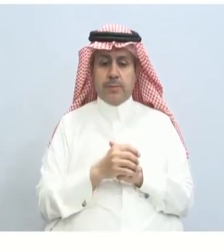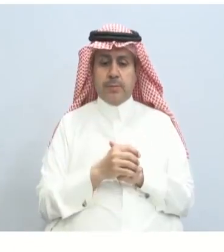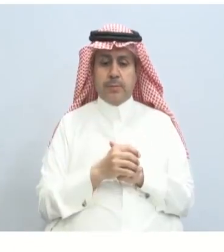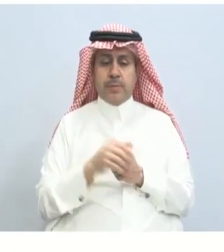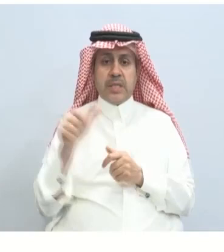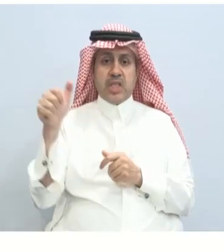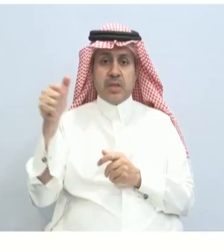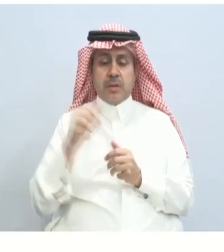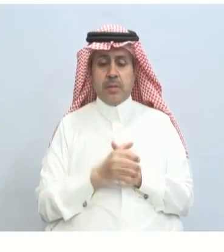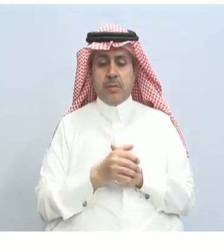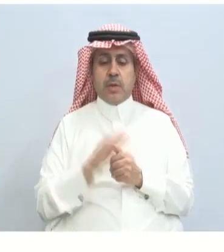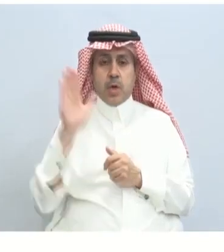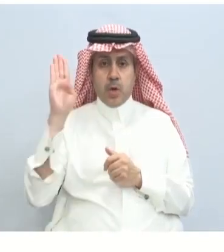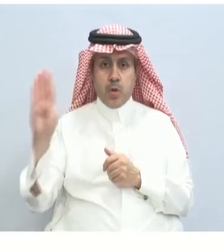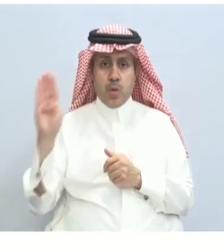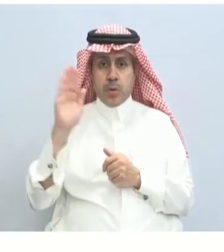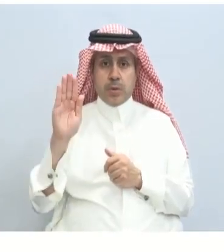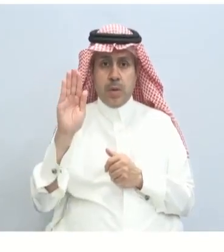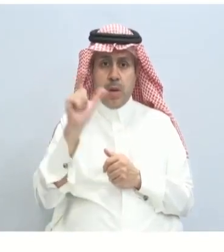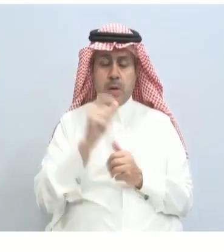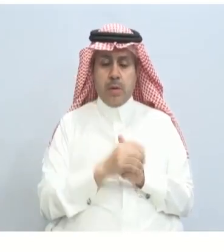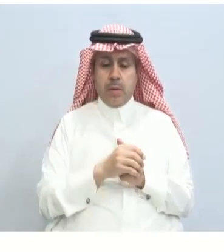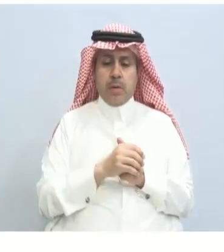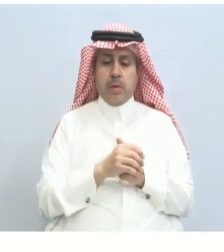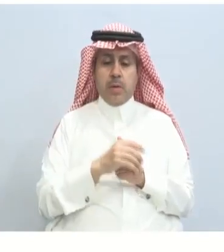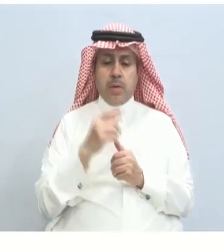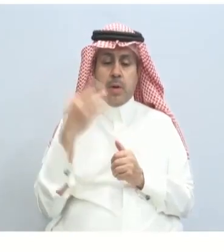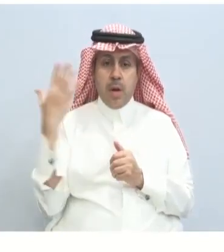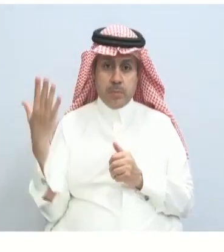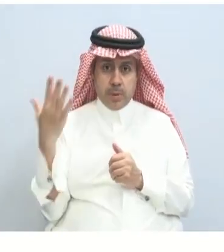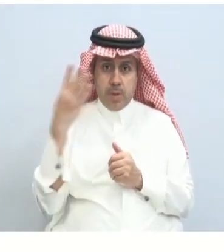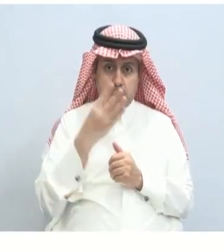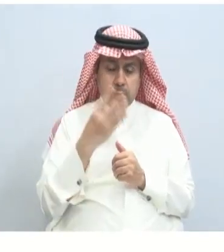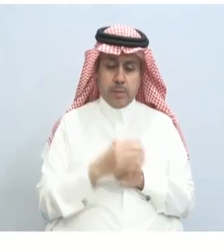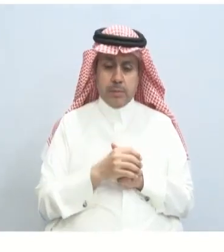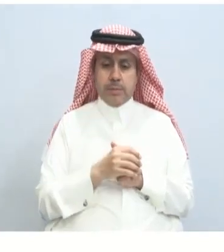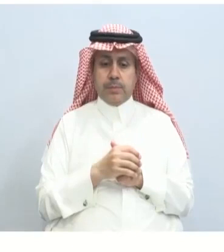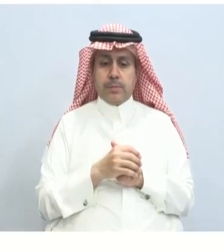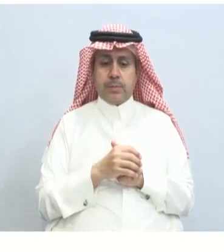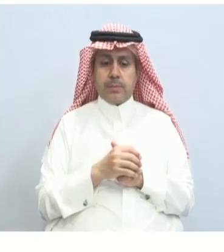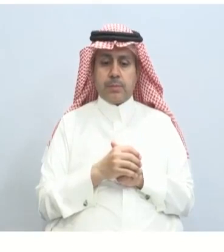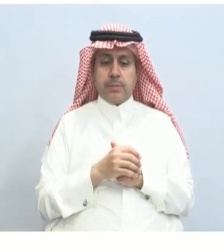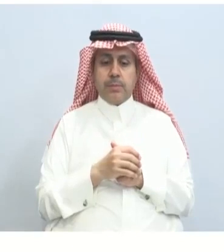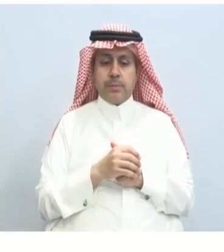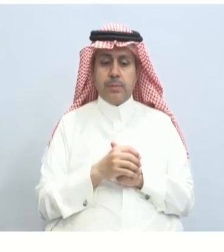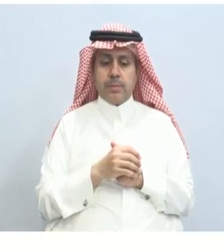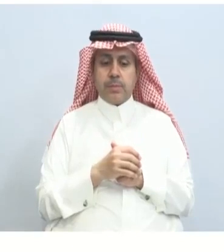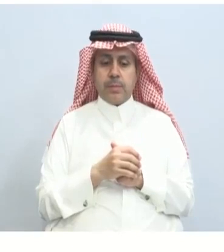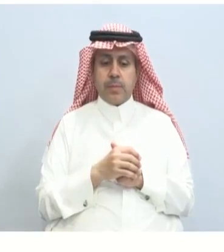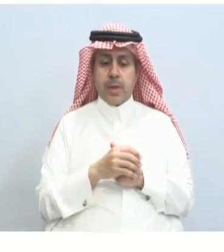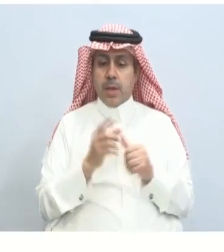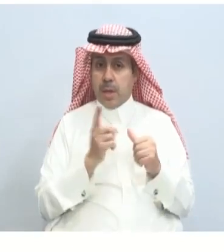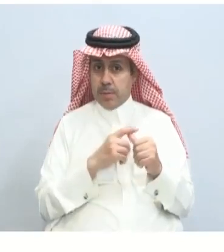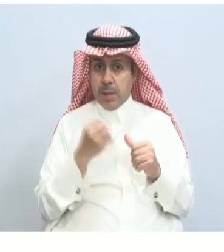60 في كوساين الزاويه الاولى اللي هي 45 بهذا الشكل الان نبدا